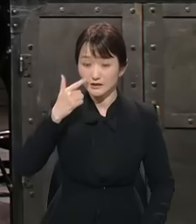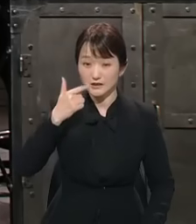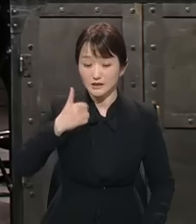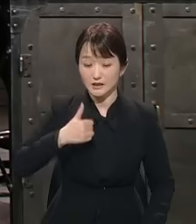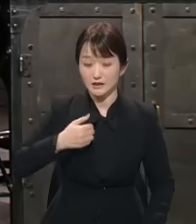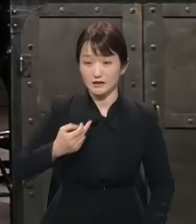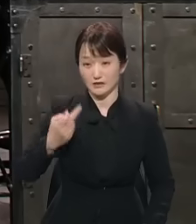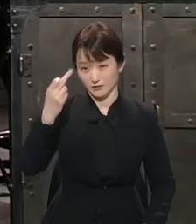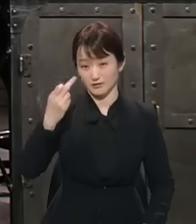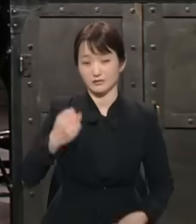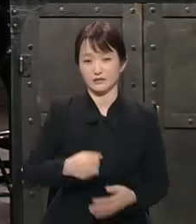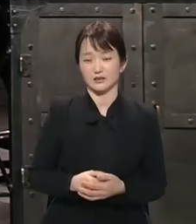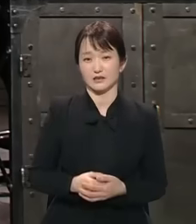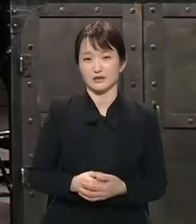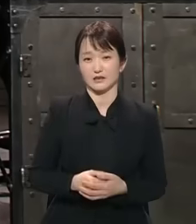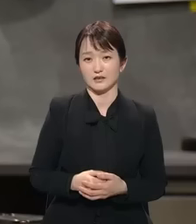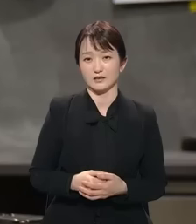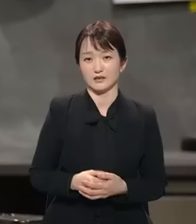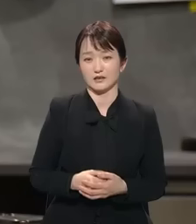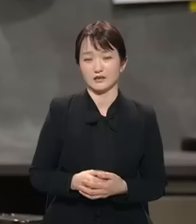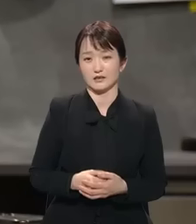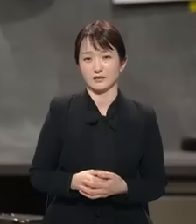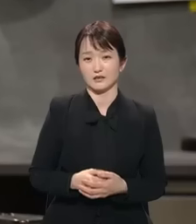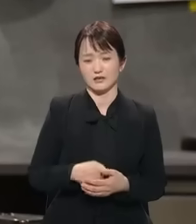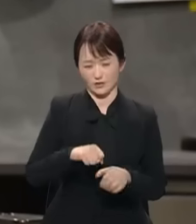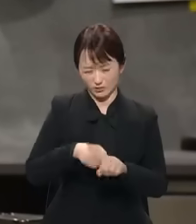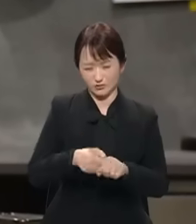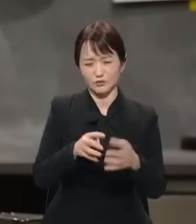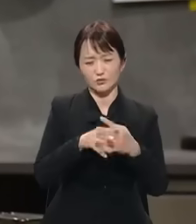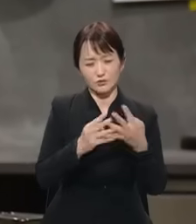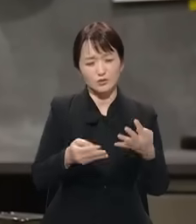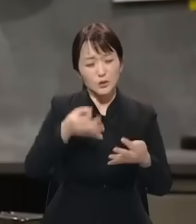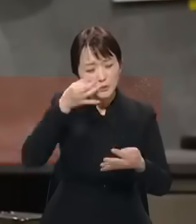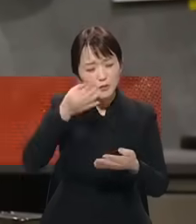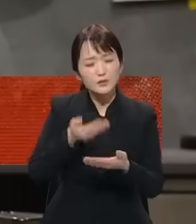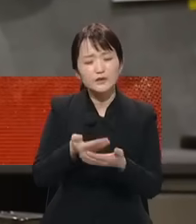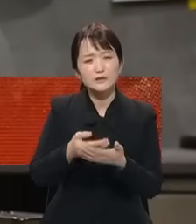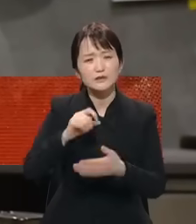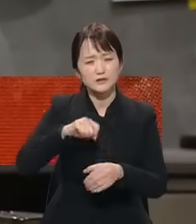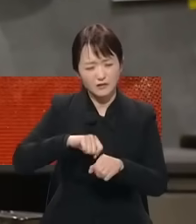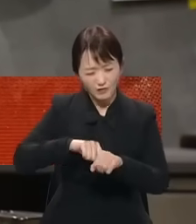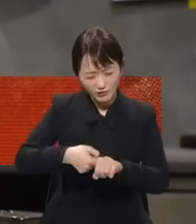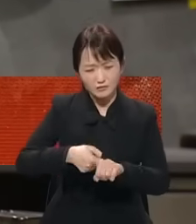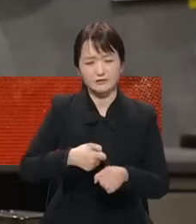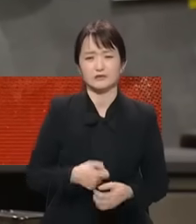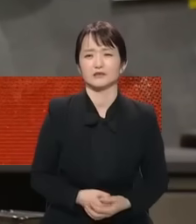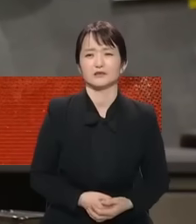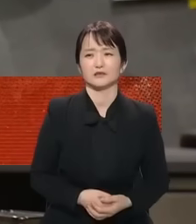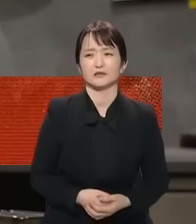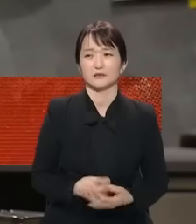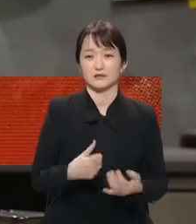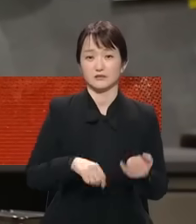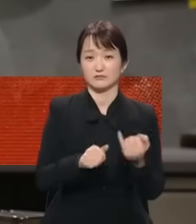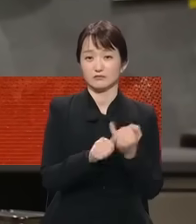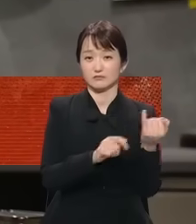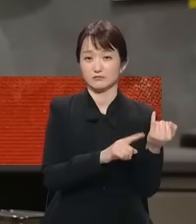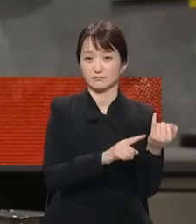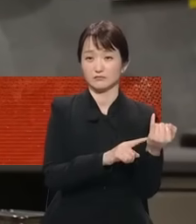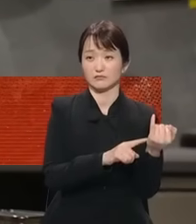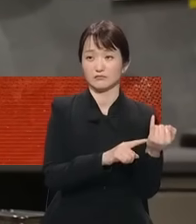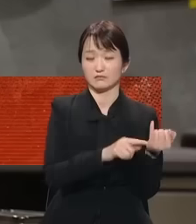대로 하기 위해서 억지를 부리는 거고 영수증 얘기도 마찬가지고요 실제로 지금 계속 억지를 부린다면 며느리